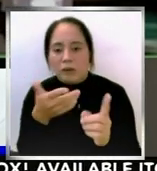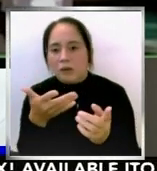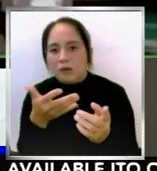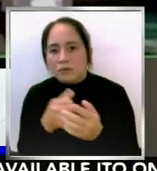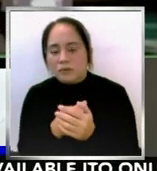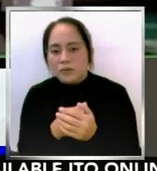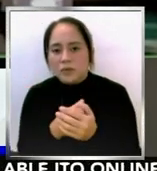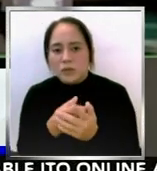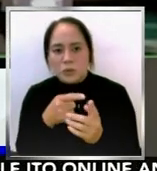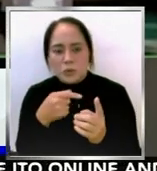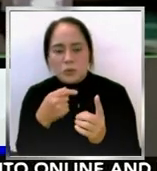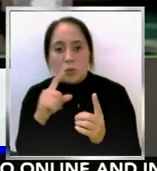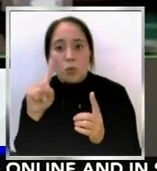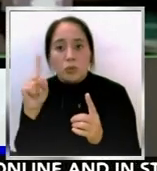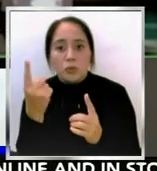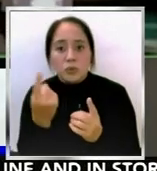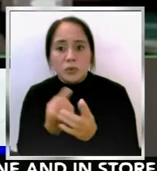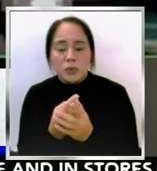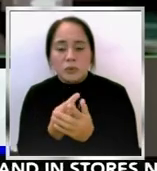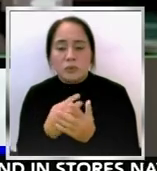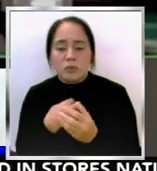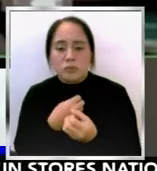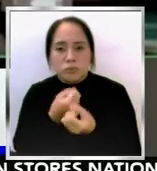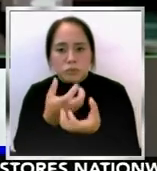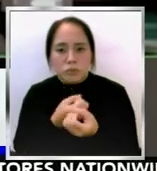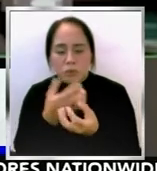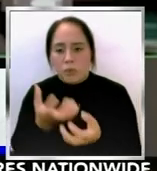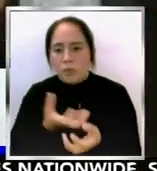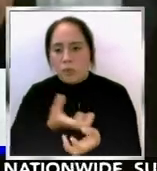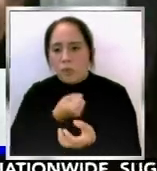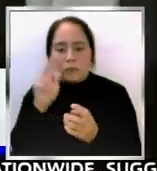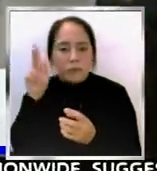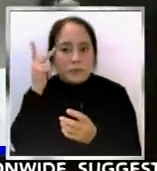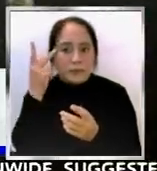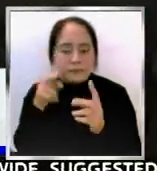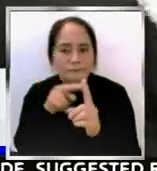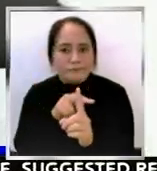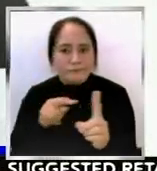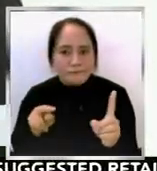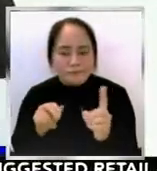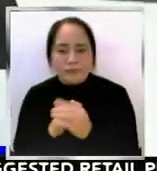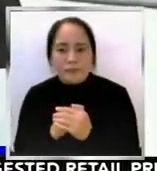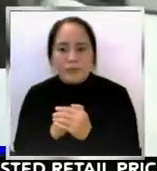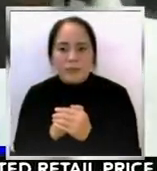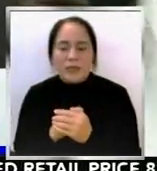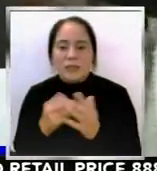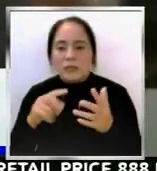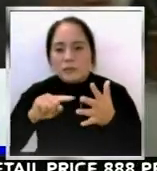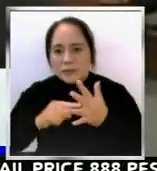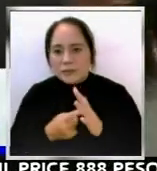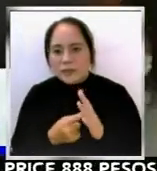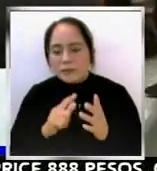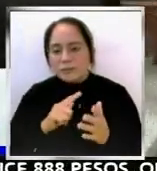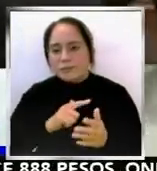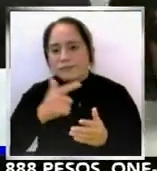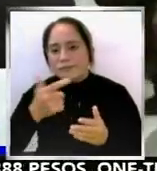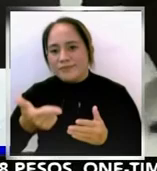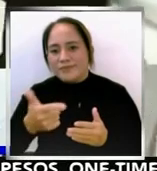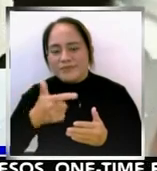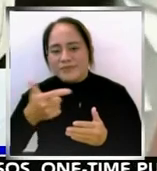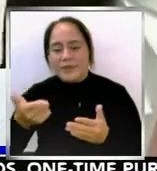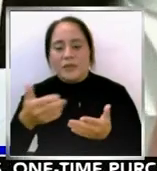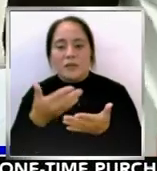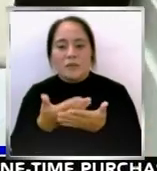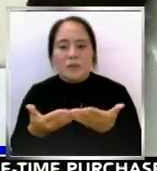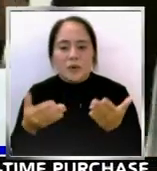are just vocal about their own political views. Nagsisimula na mag-turnover si Guevara ng kanyang mga trabaho